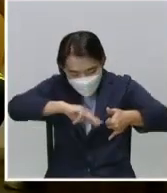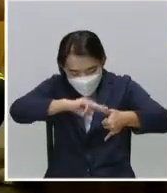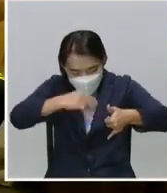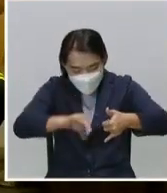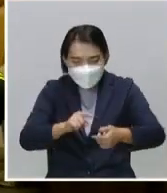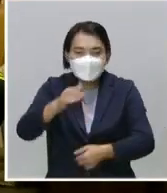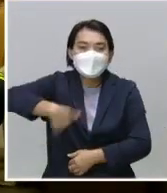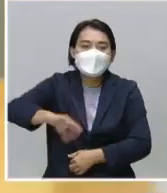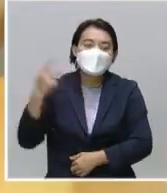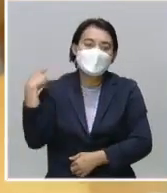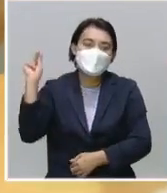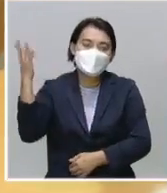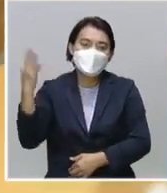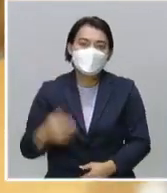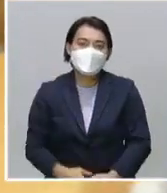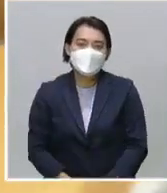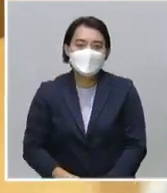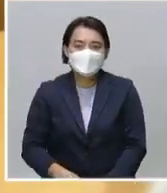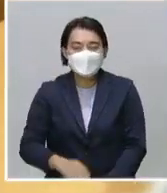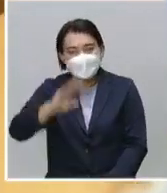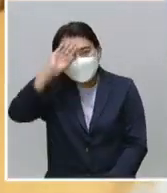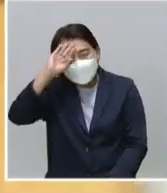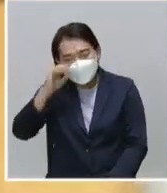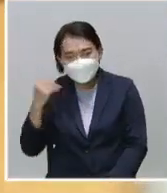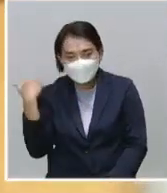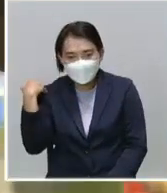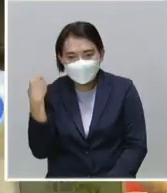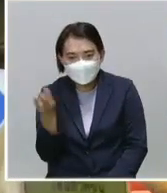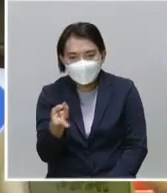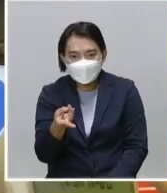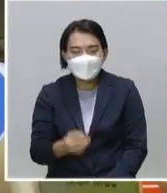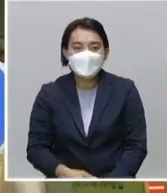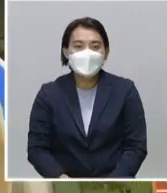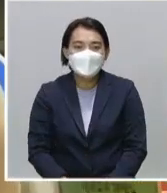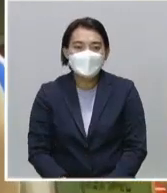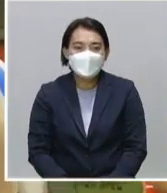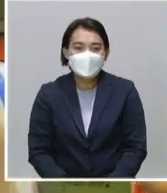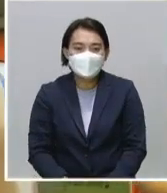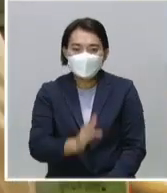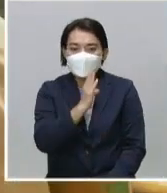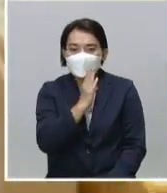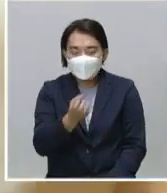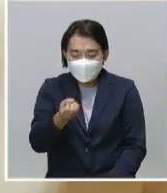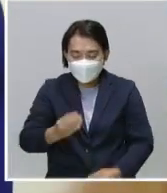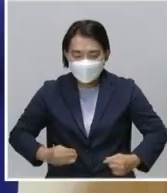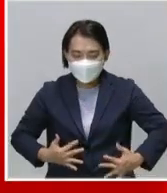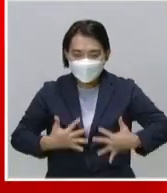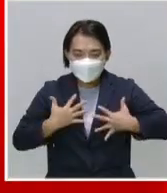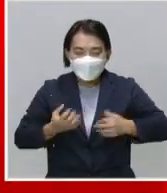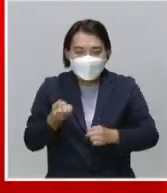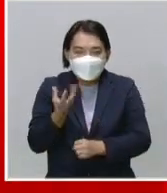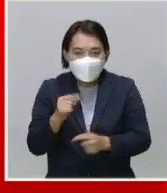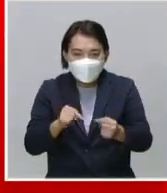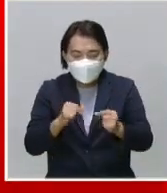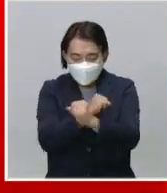ไม่มีประโยชน์อะไรทำให้เกิดความไม่สบายหากขึ้นไม่มากหรือว่าถ้าเกิดว่าหากว่าขึ้นมามากแล้วก็ไม่ได้แปลว่าจะป้องกันโรค